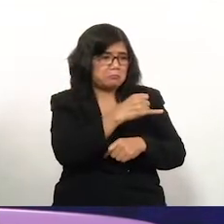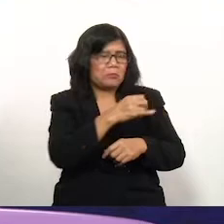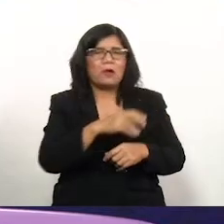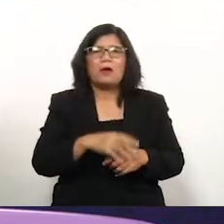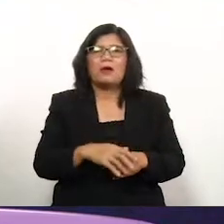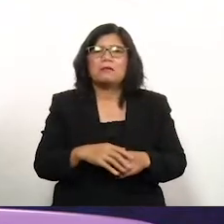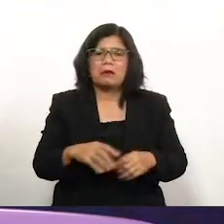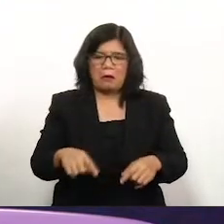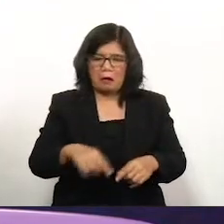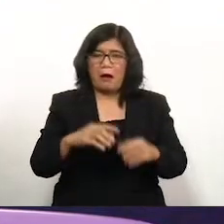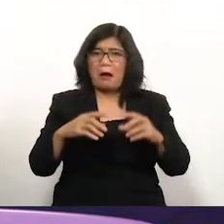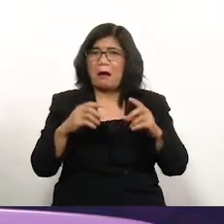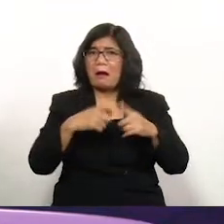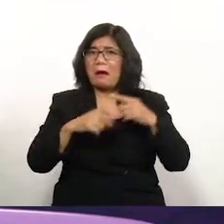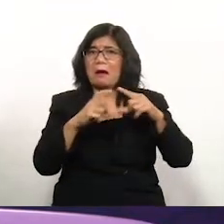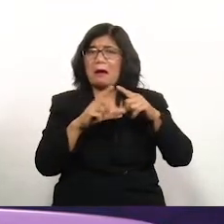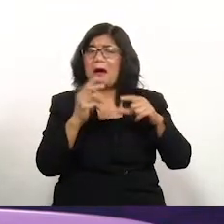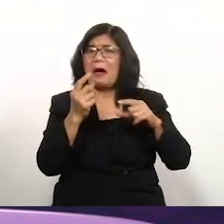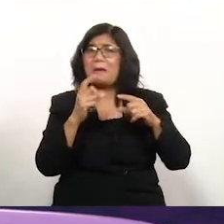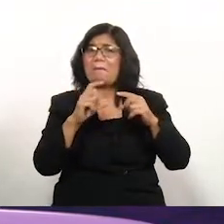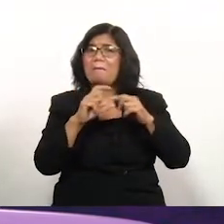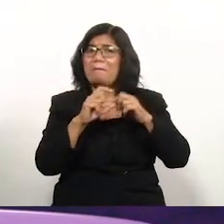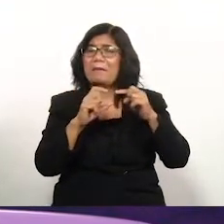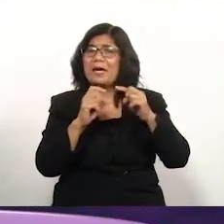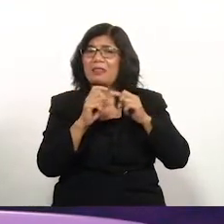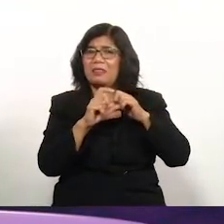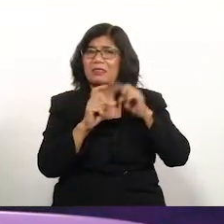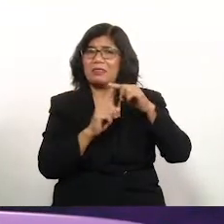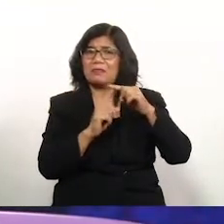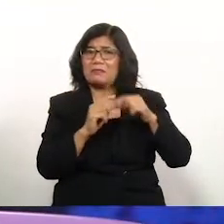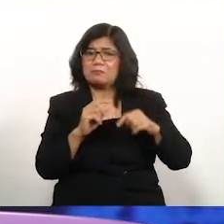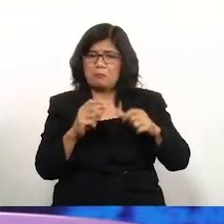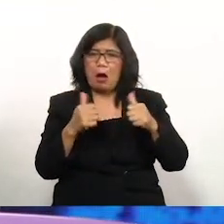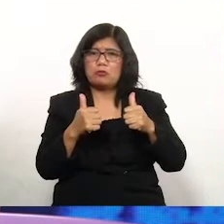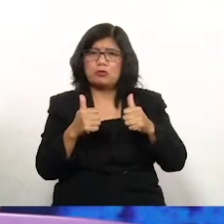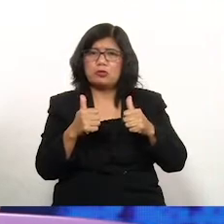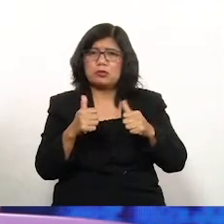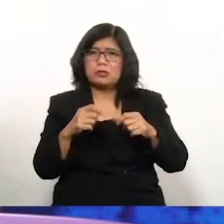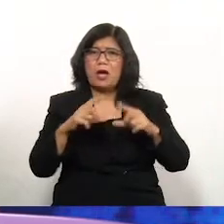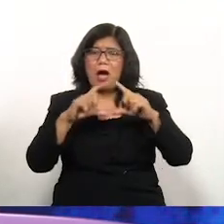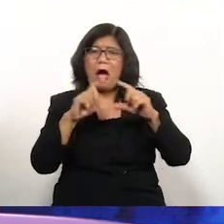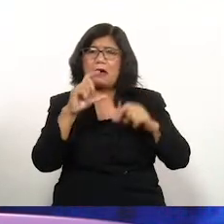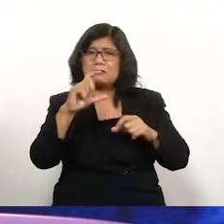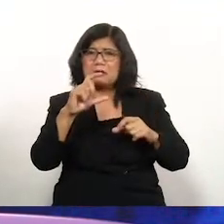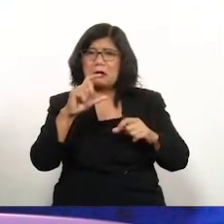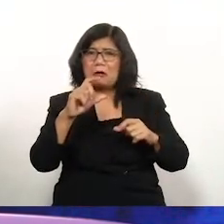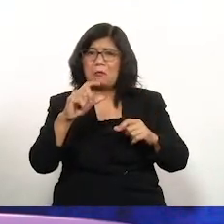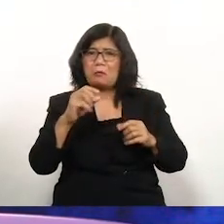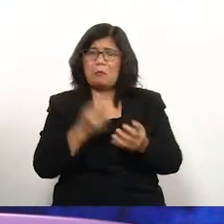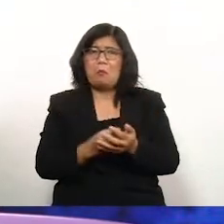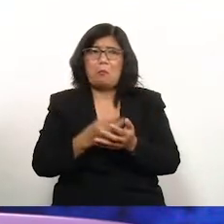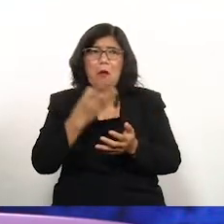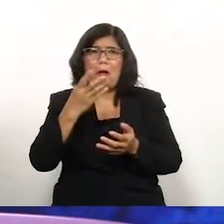lebih tebal daripada kamu AC kami lebih dingin dari kamu Hai alat-alat jejak kami lebih mahal daripada